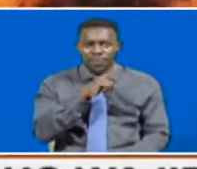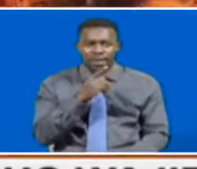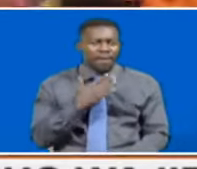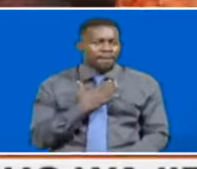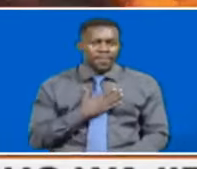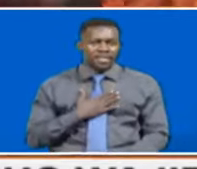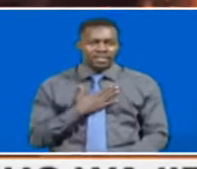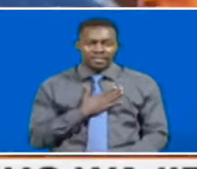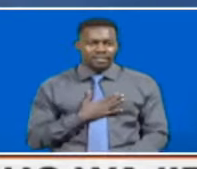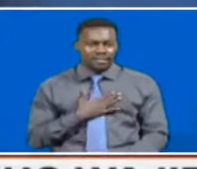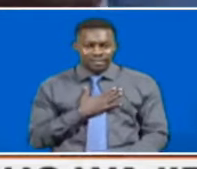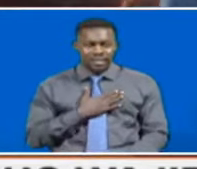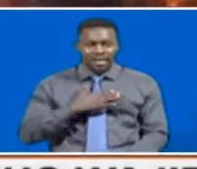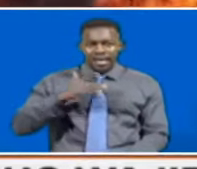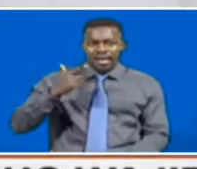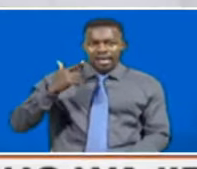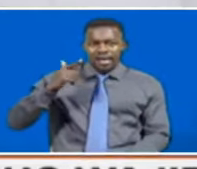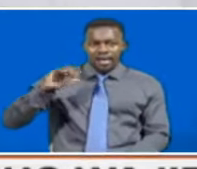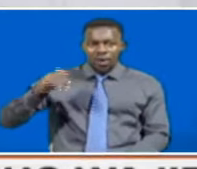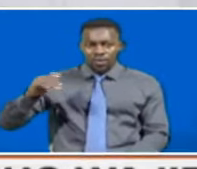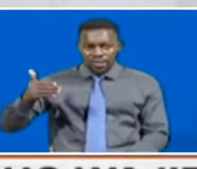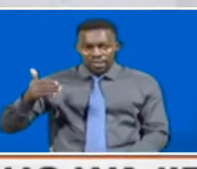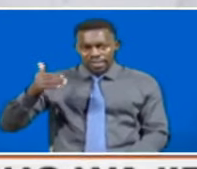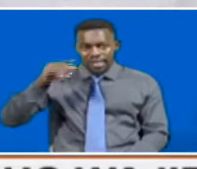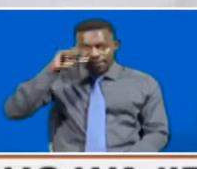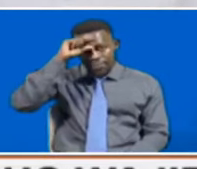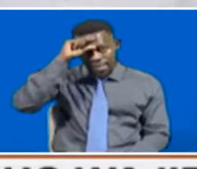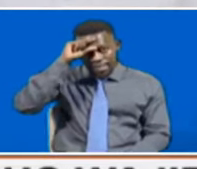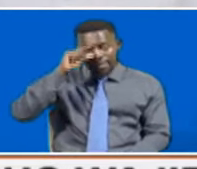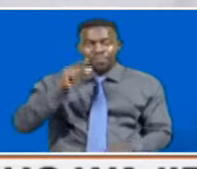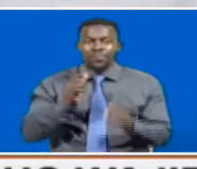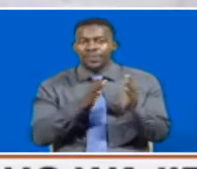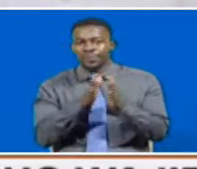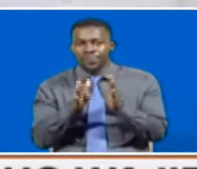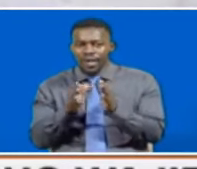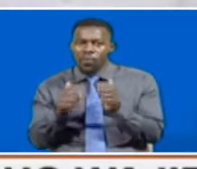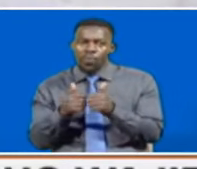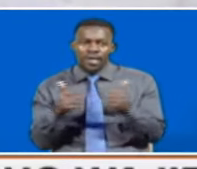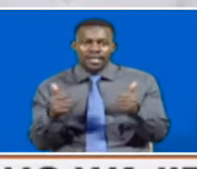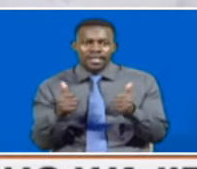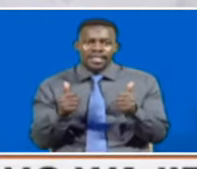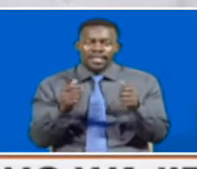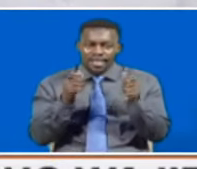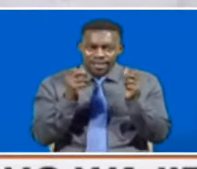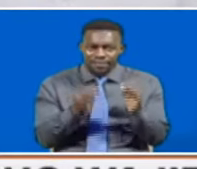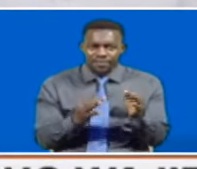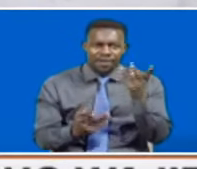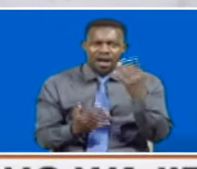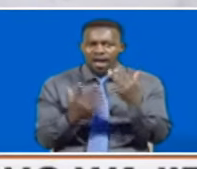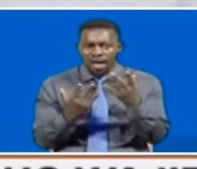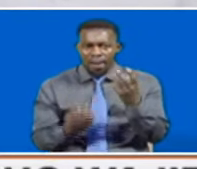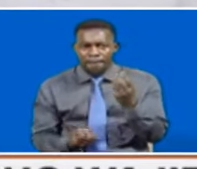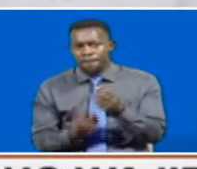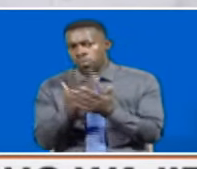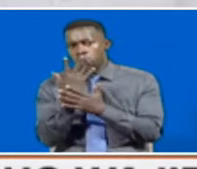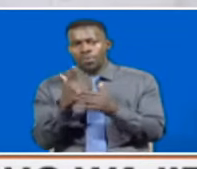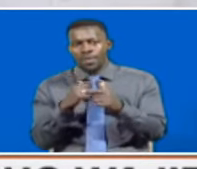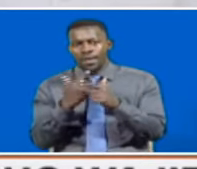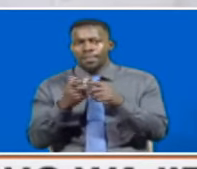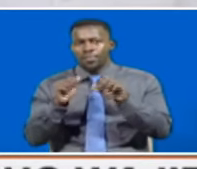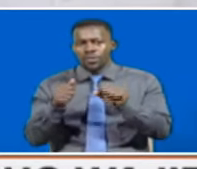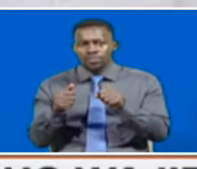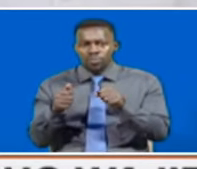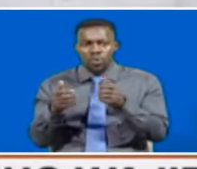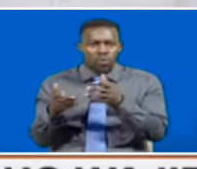ni ya kwamba serikali ya Wajir County jitayarishe na zimo moto yake na juhudi kubwa ya